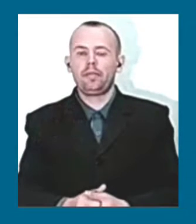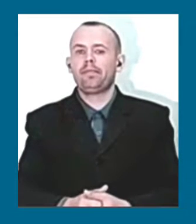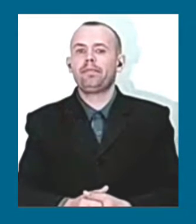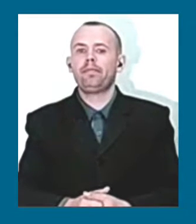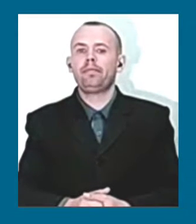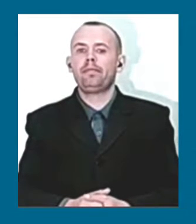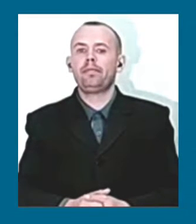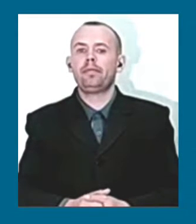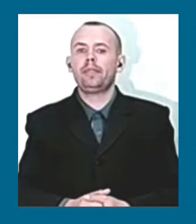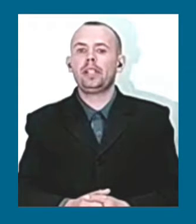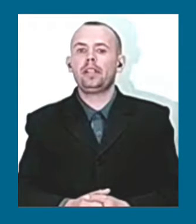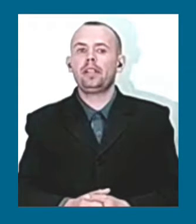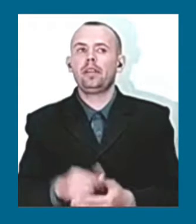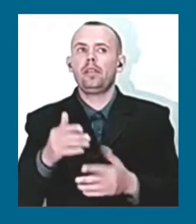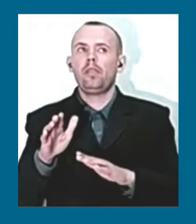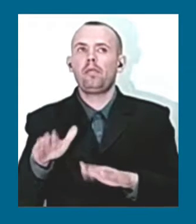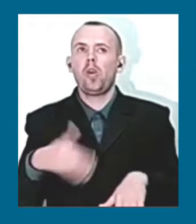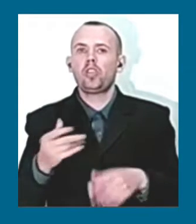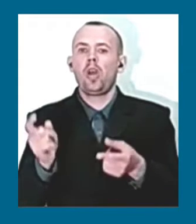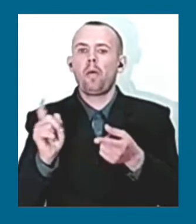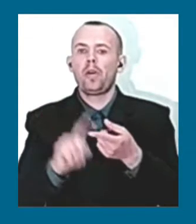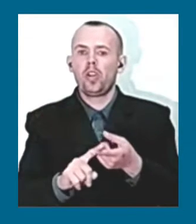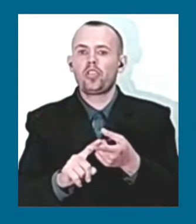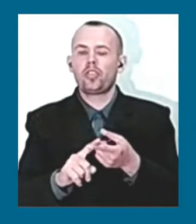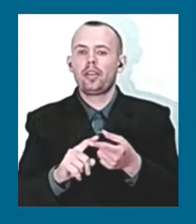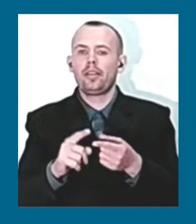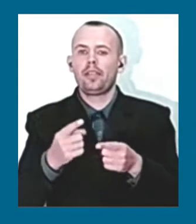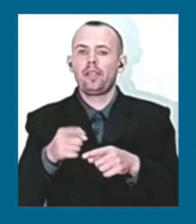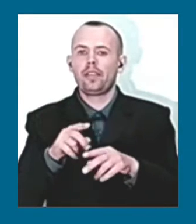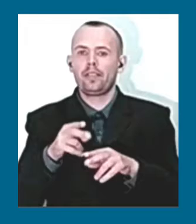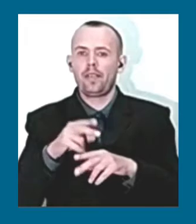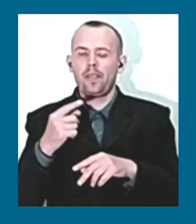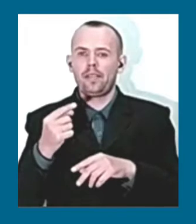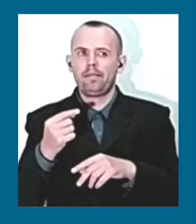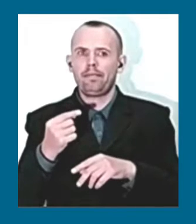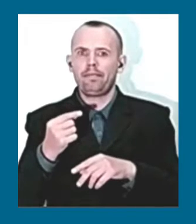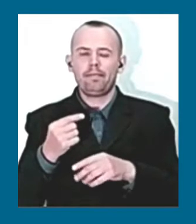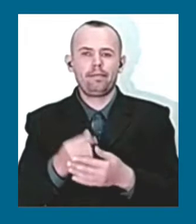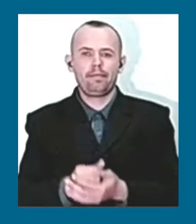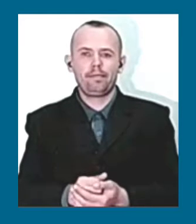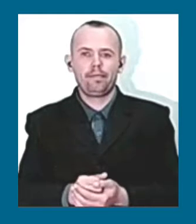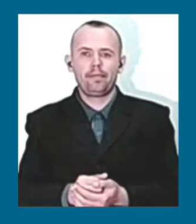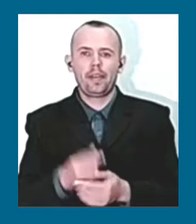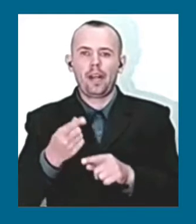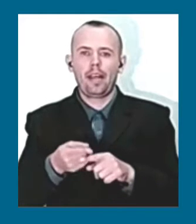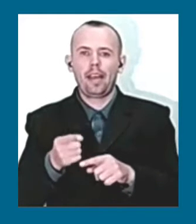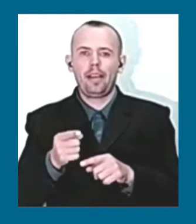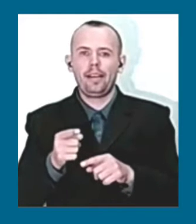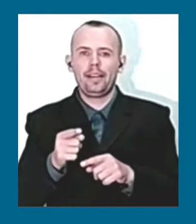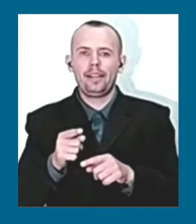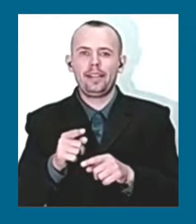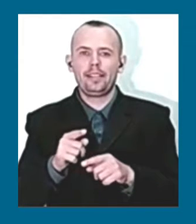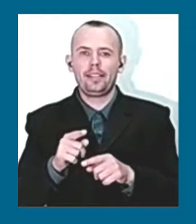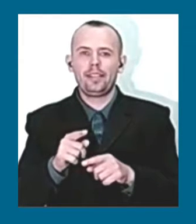После подключения параллельно кислородной станции к старой кислородной станции у нас подача